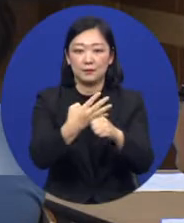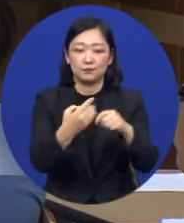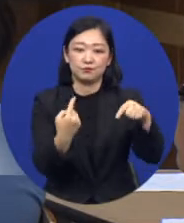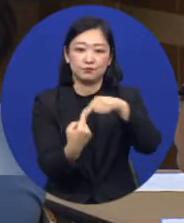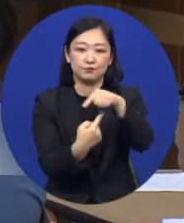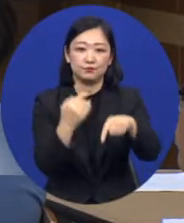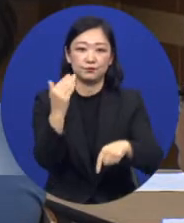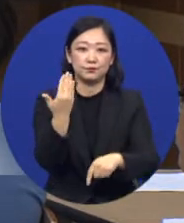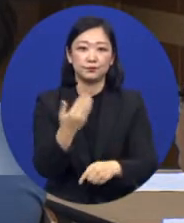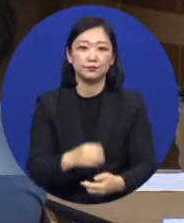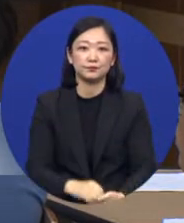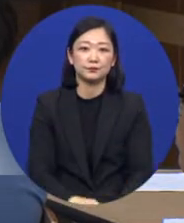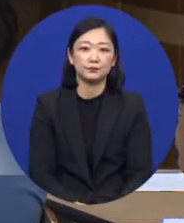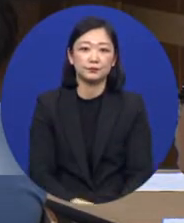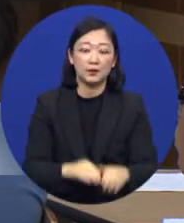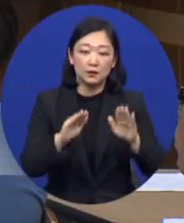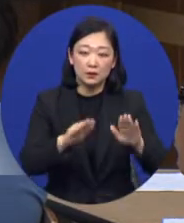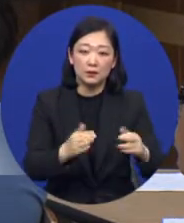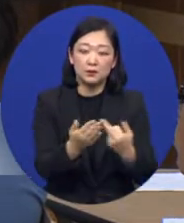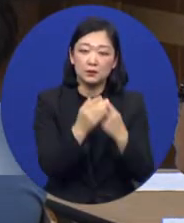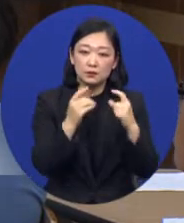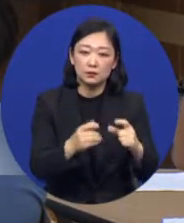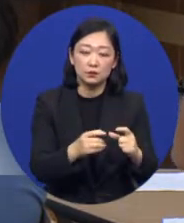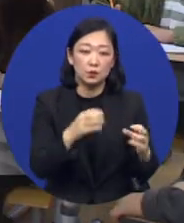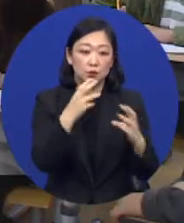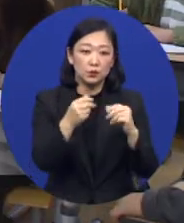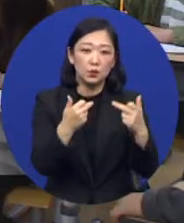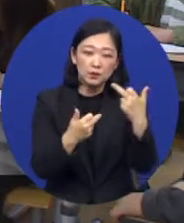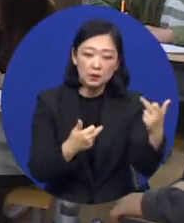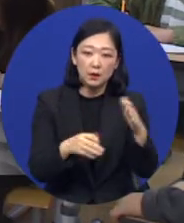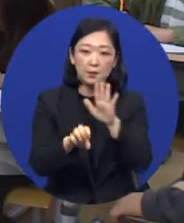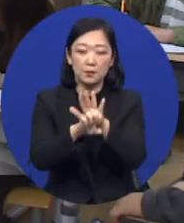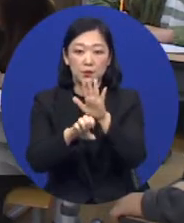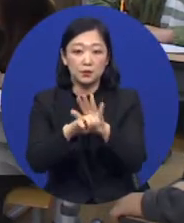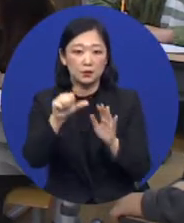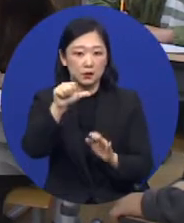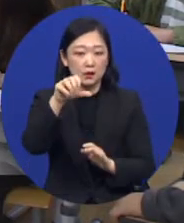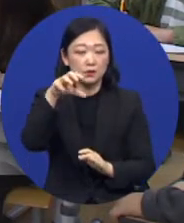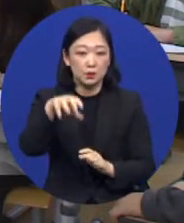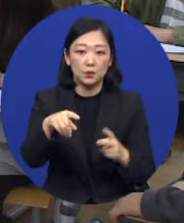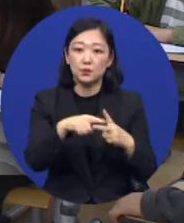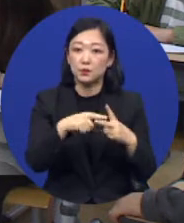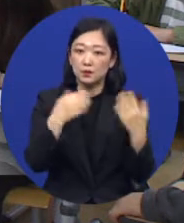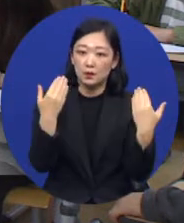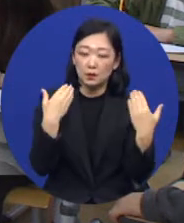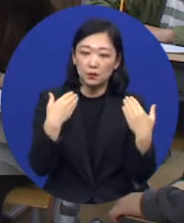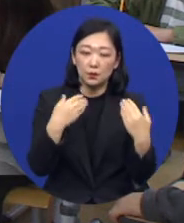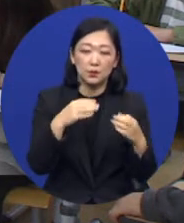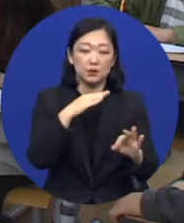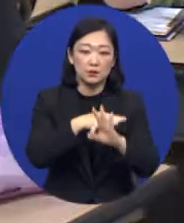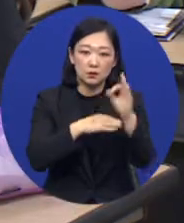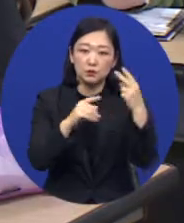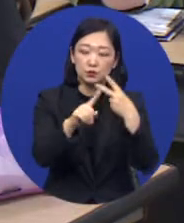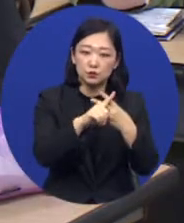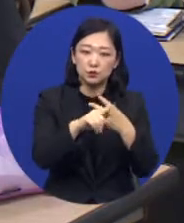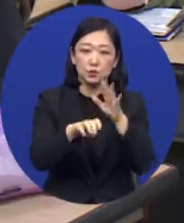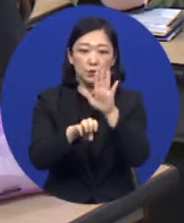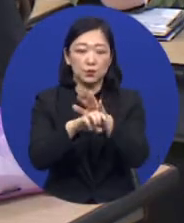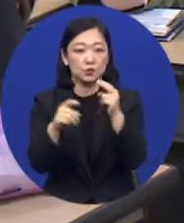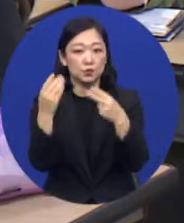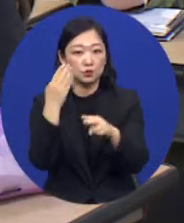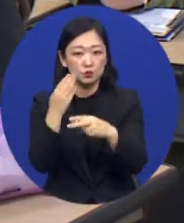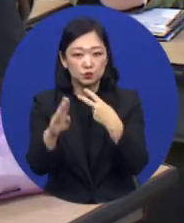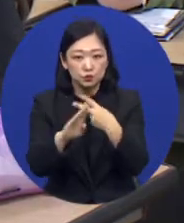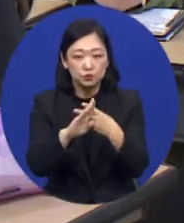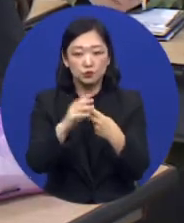동안 운영됩니다 현재 제주에서는 토산초와 표선초 등 5개 초등학교와 성산중과 표선 중